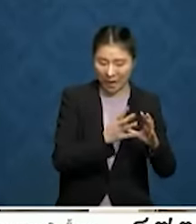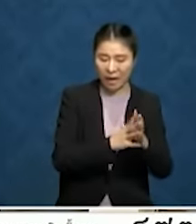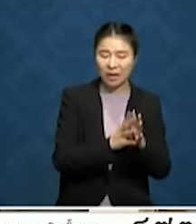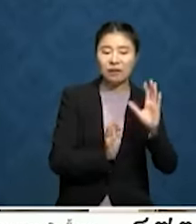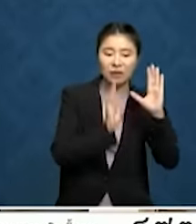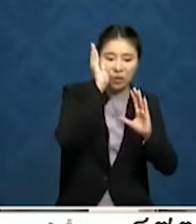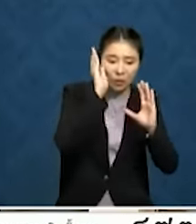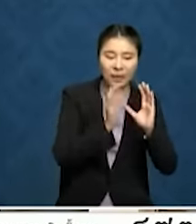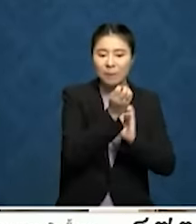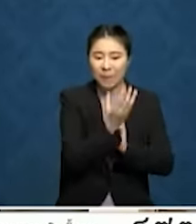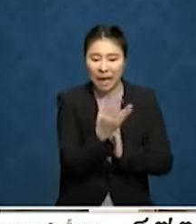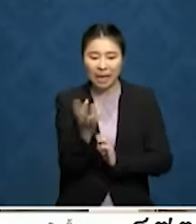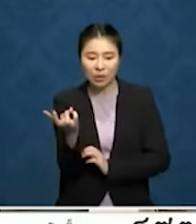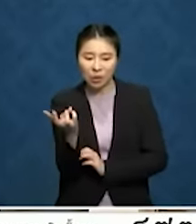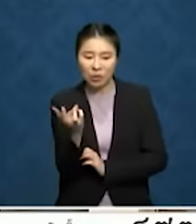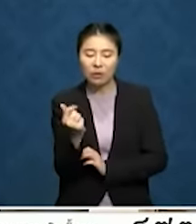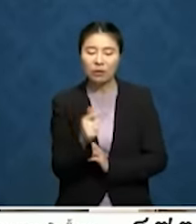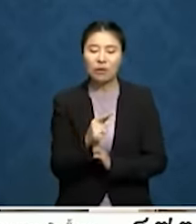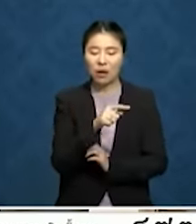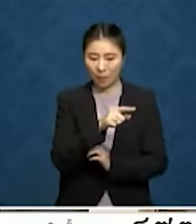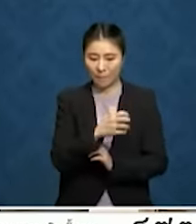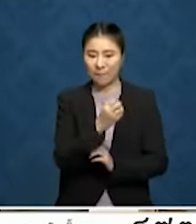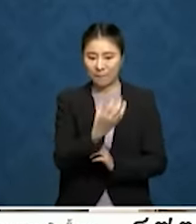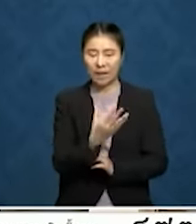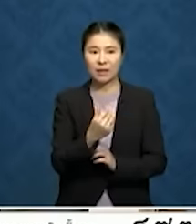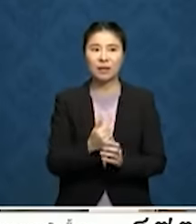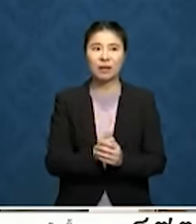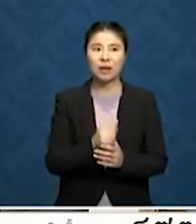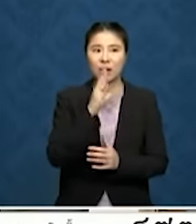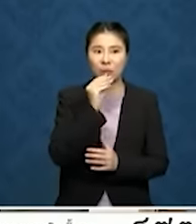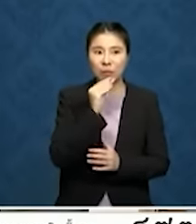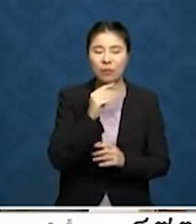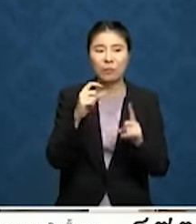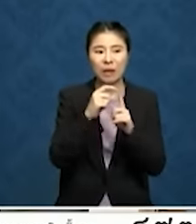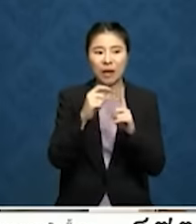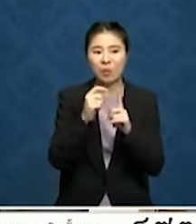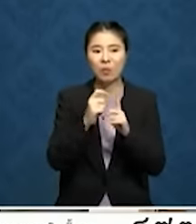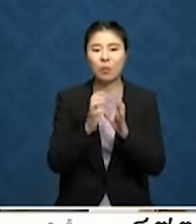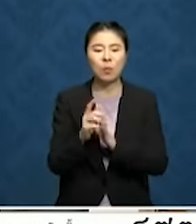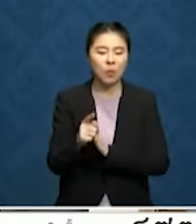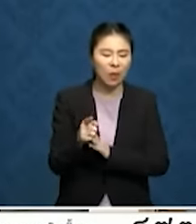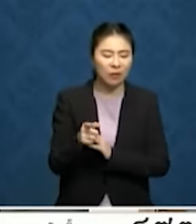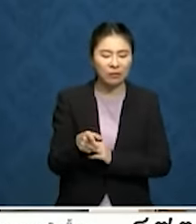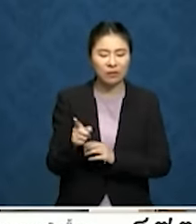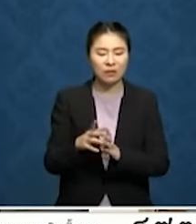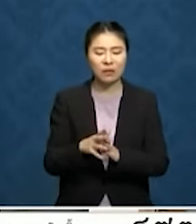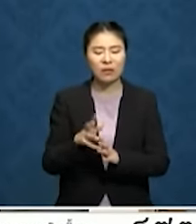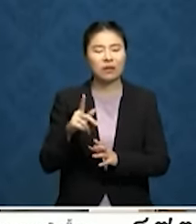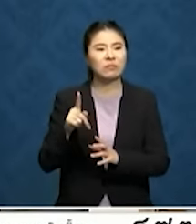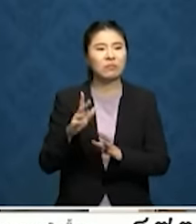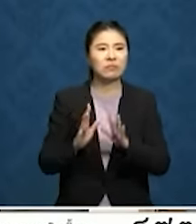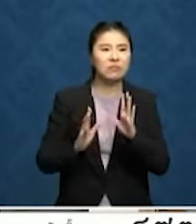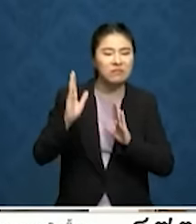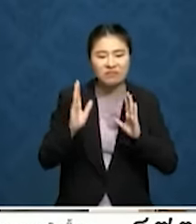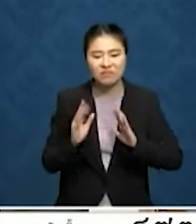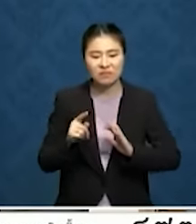ไรที่มีเหตุผลจะเอายังไงเราไม่สามารถจะบอกว่าลองปัญญานะครับ ท่านประธาน ผมเคารพท่านประยุทธ์มากนะครับ